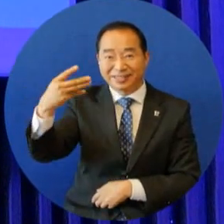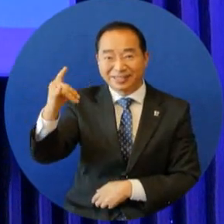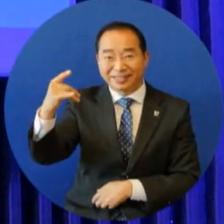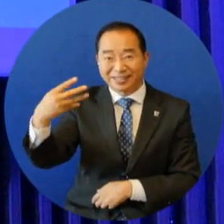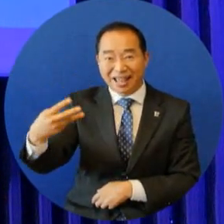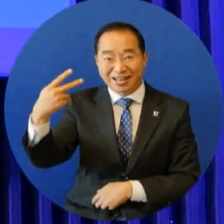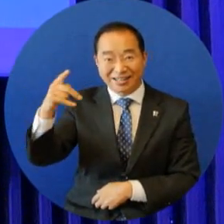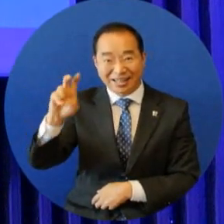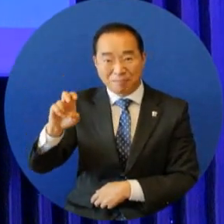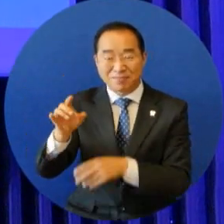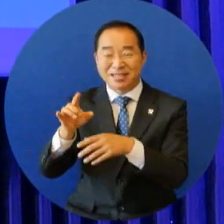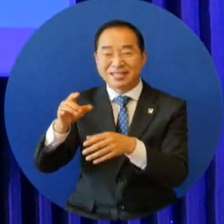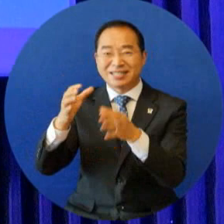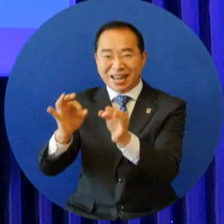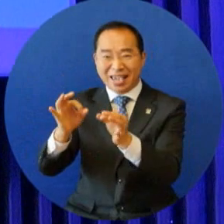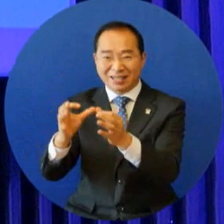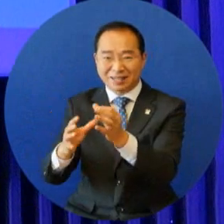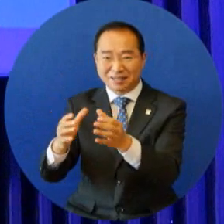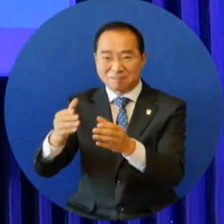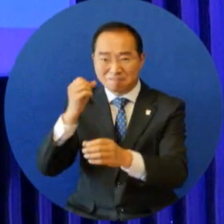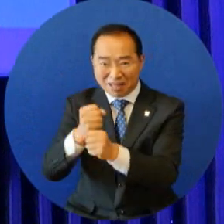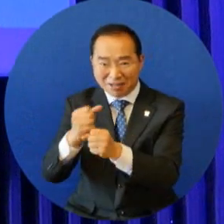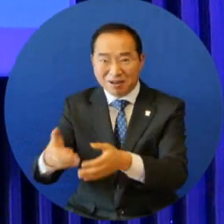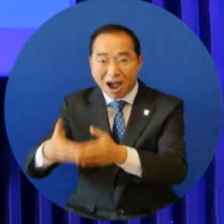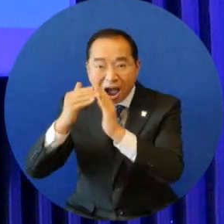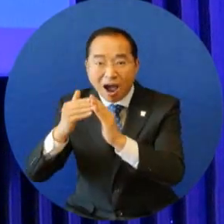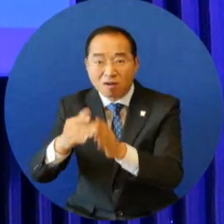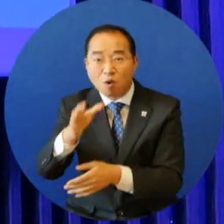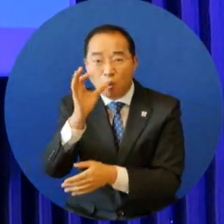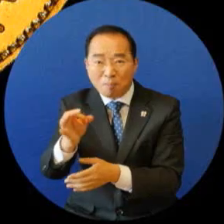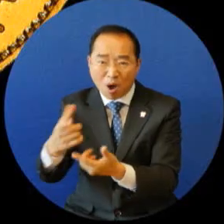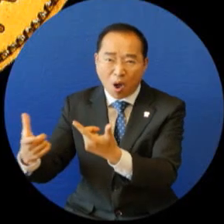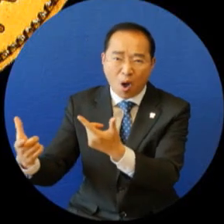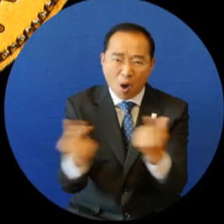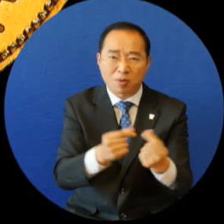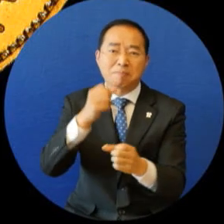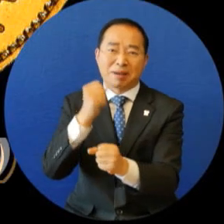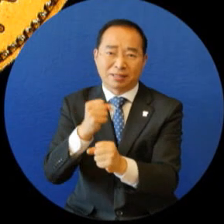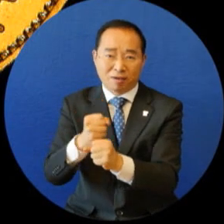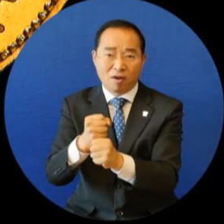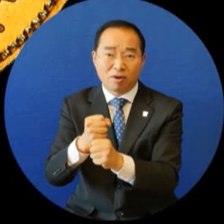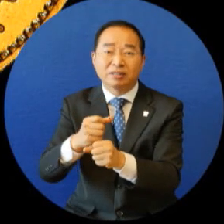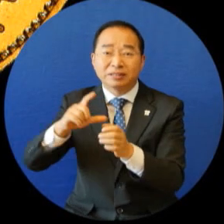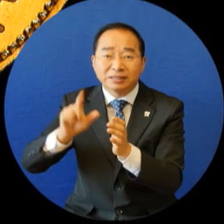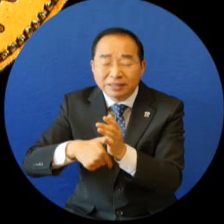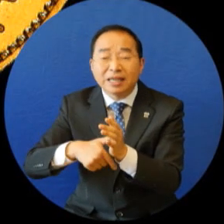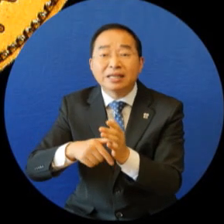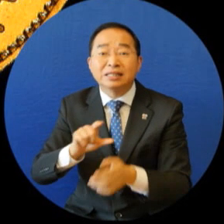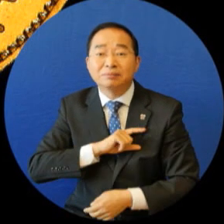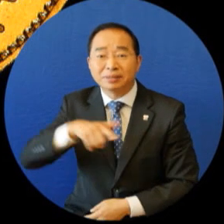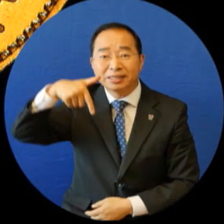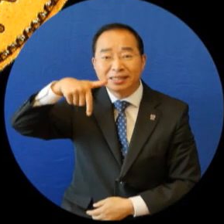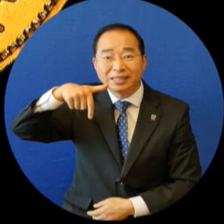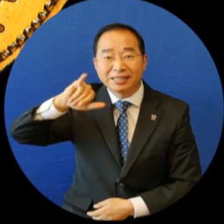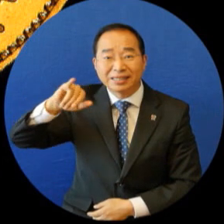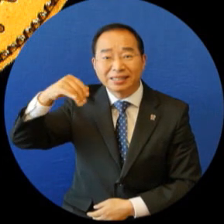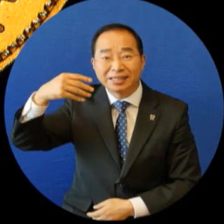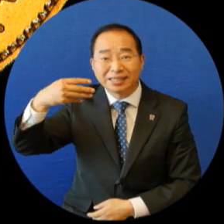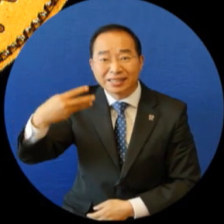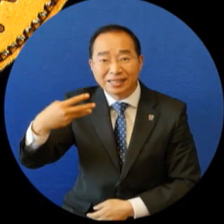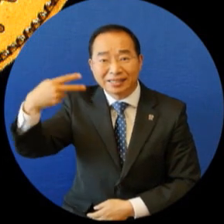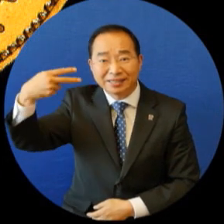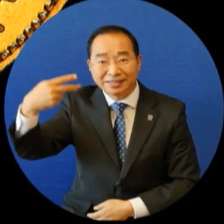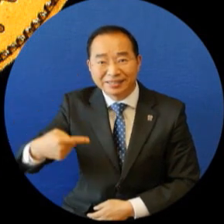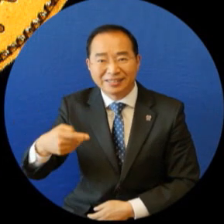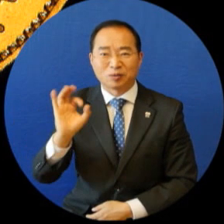창설해서 화폐 통일을 이뤄냅니다. 그래서 나온 화폐가 길더화예요. 사실은